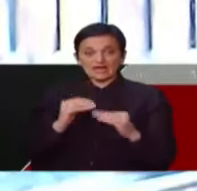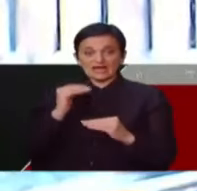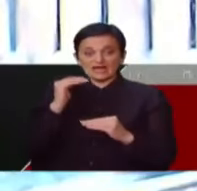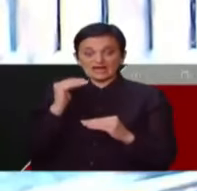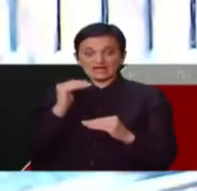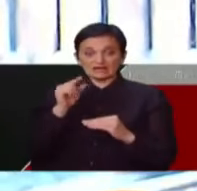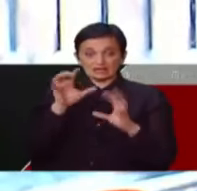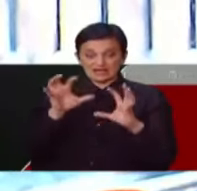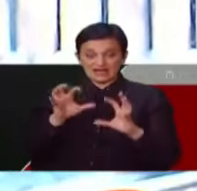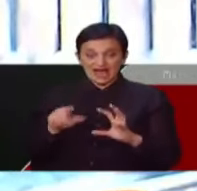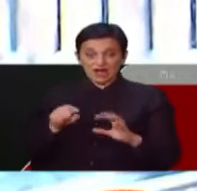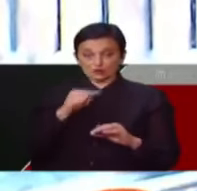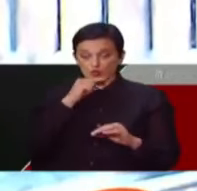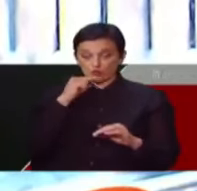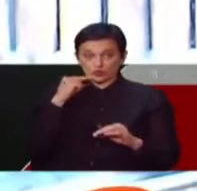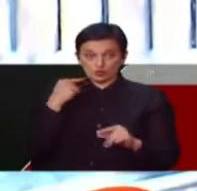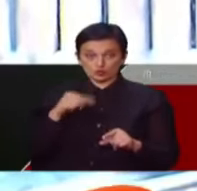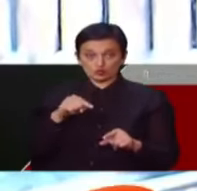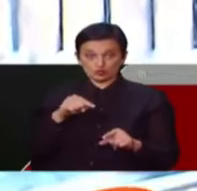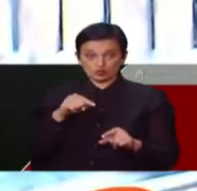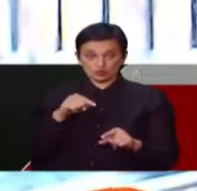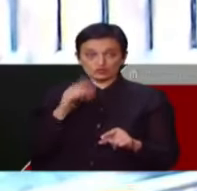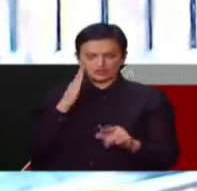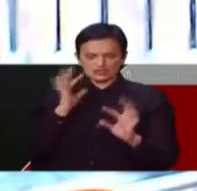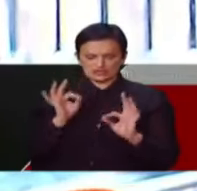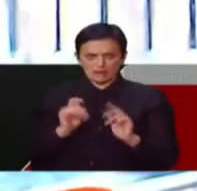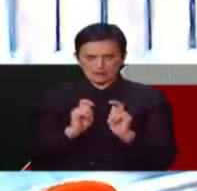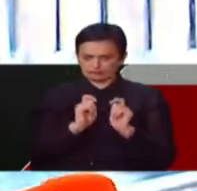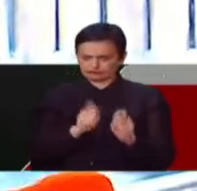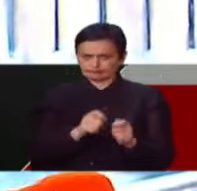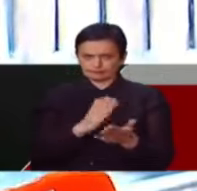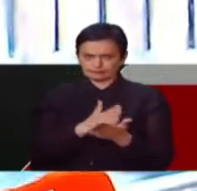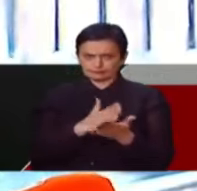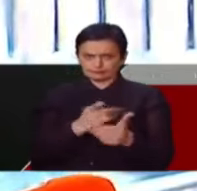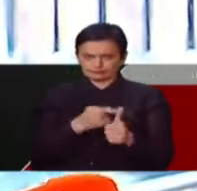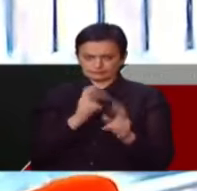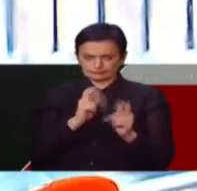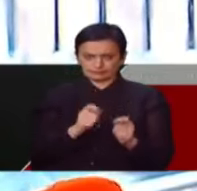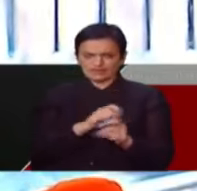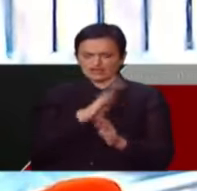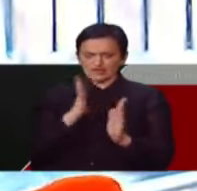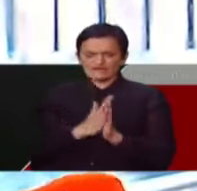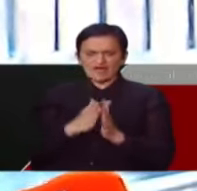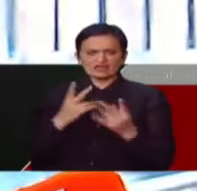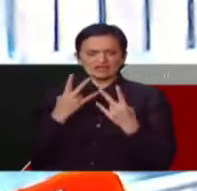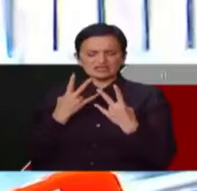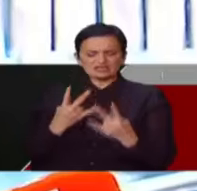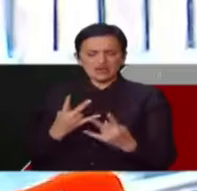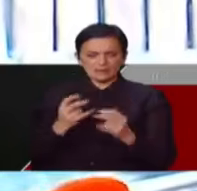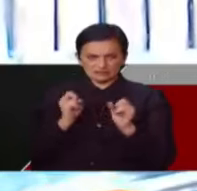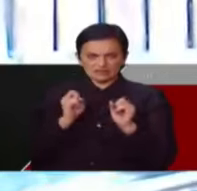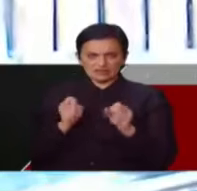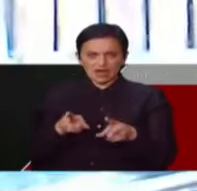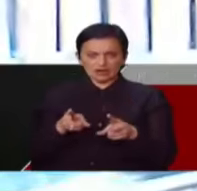რომელიც რუსულ კანონად სამართლიანად მოინათლა, ყველაზე დამაზიანებელი და ყველაზე სახიფათო